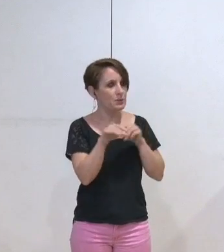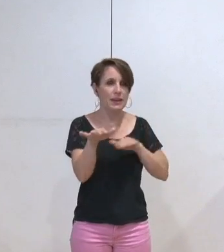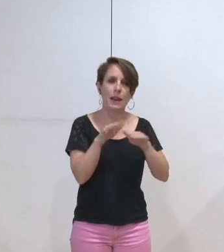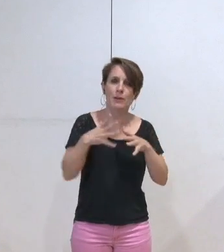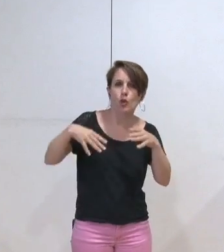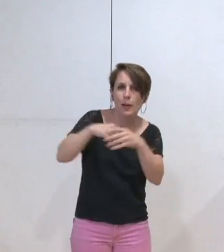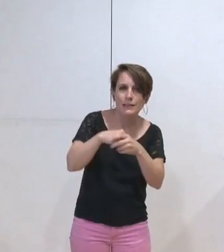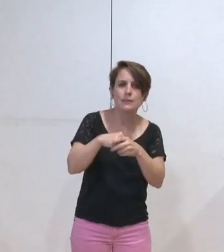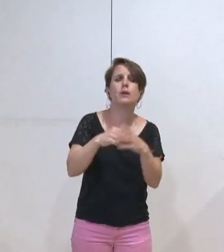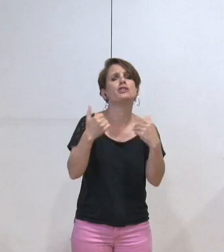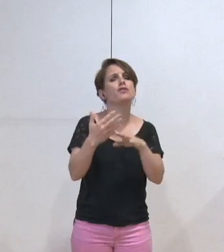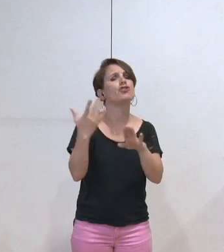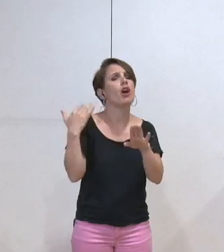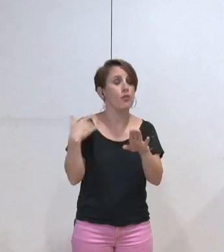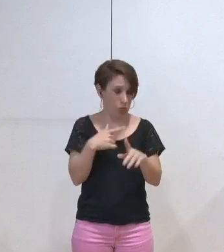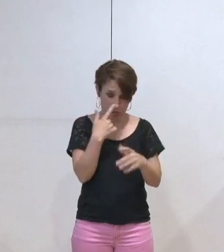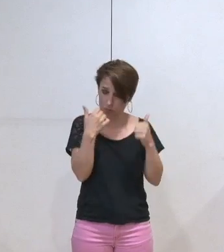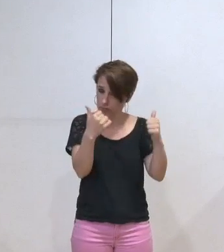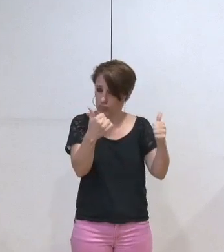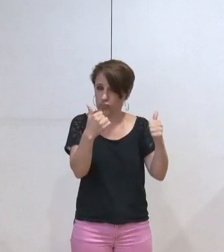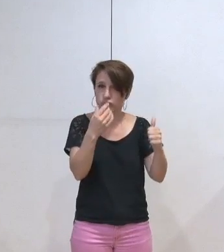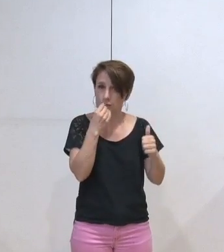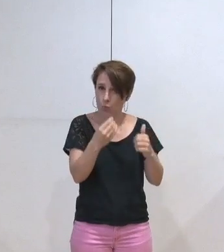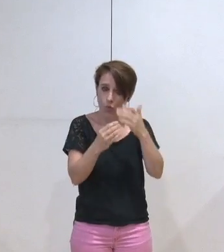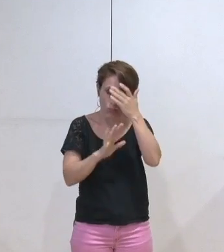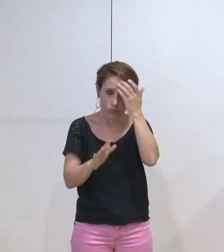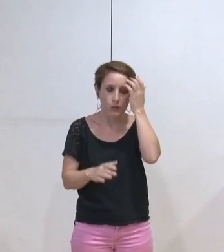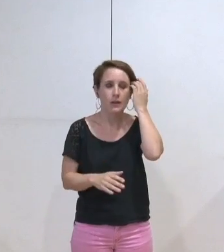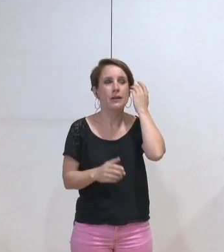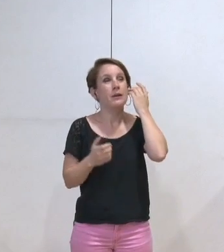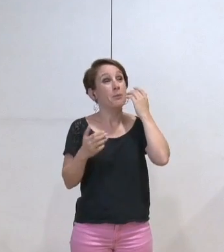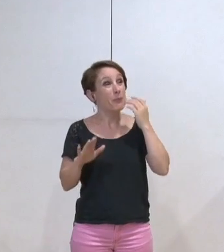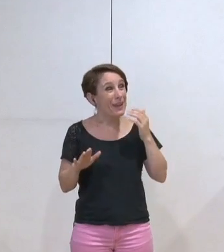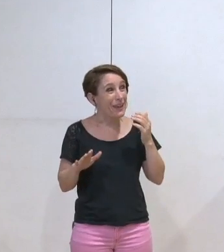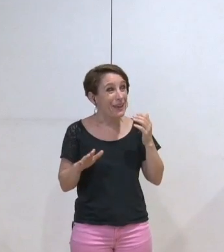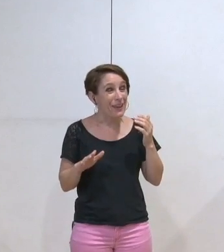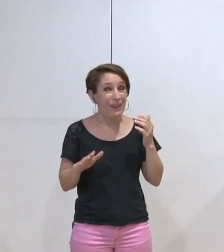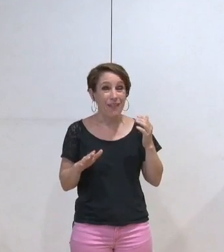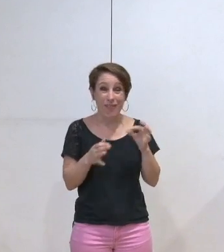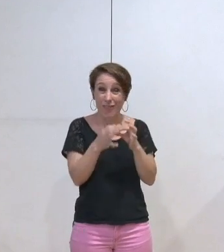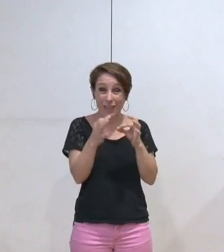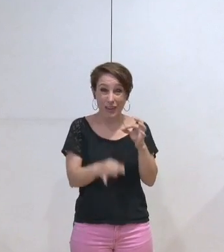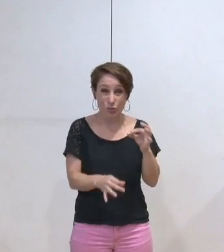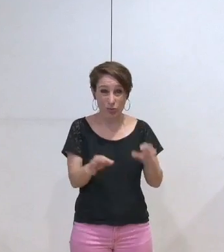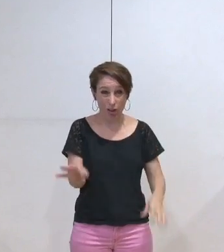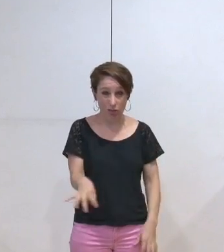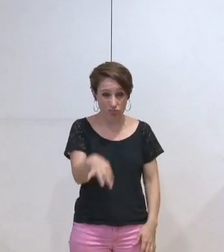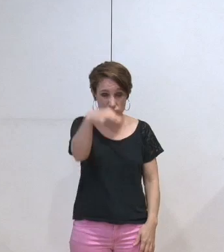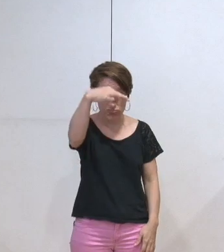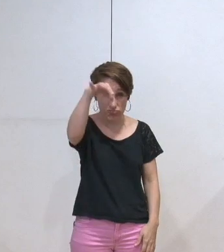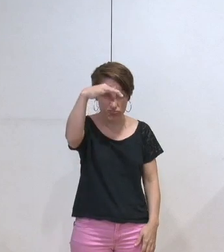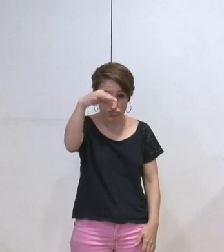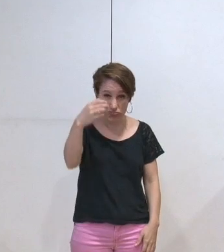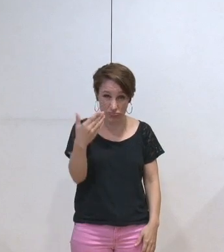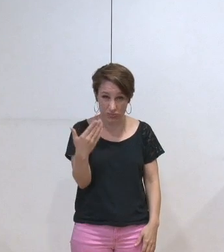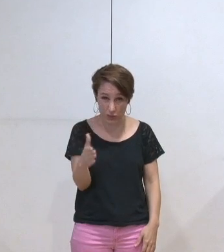passé tout cela est est très bon mais on a en effet envie de dire un petit peu tout cela pour ça parce que ce document n'a en effet